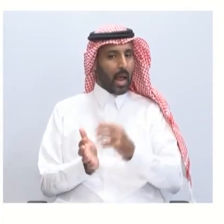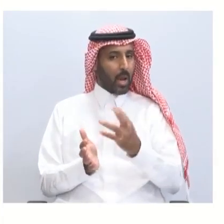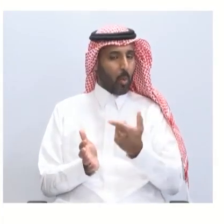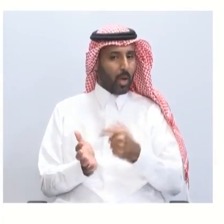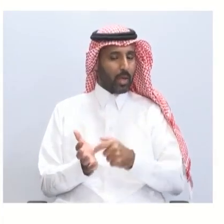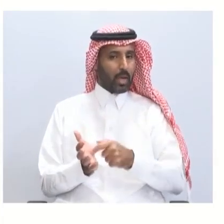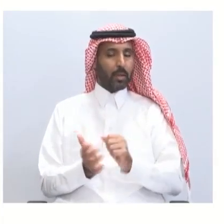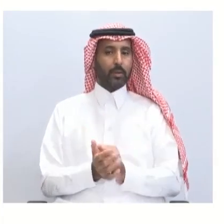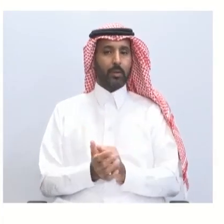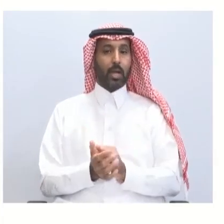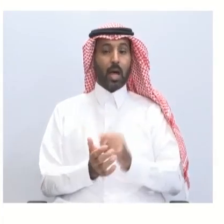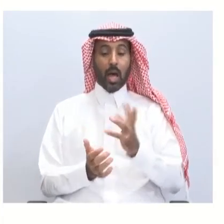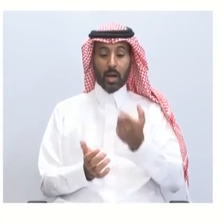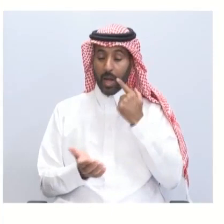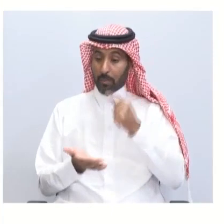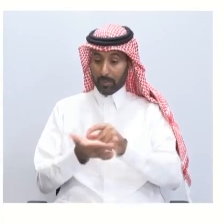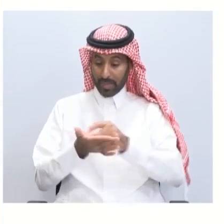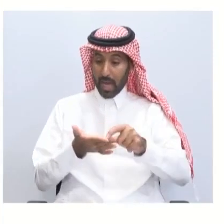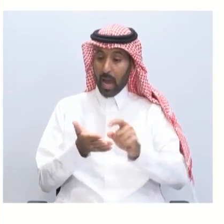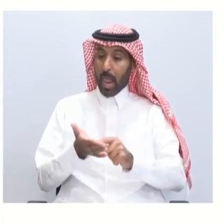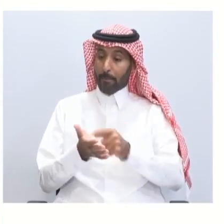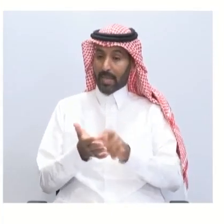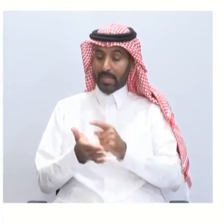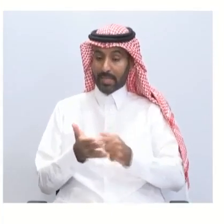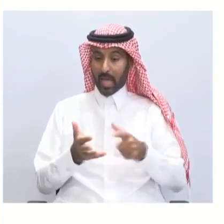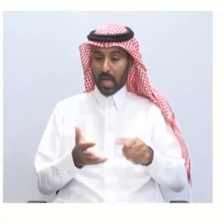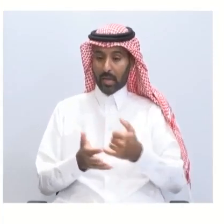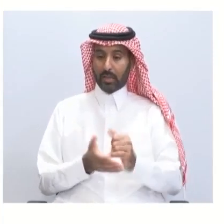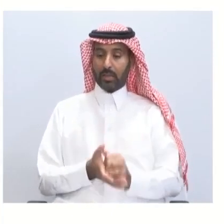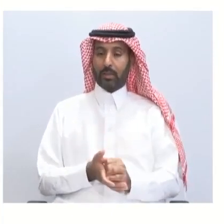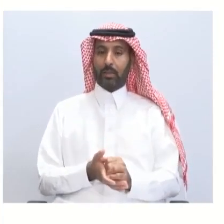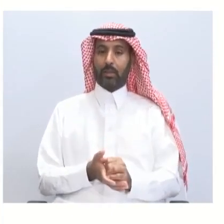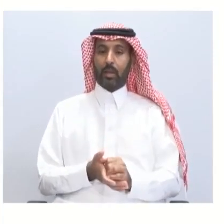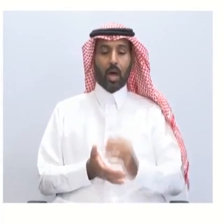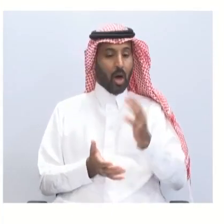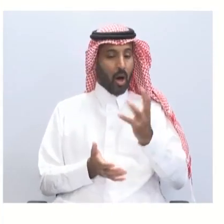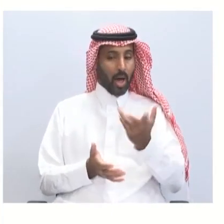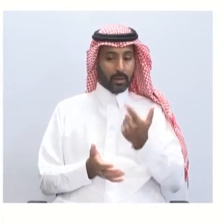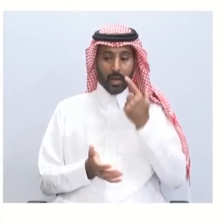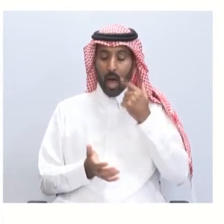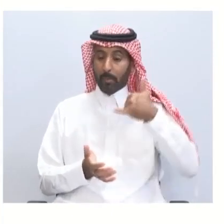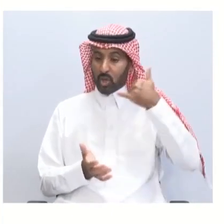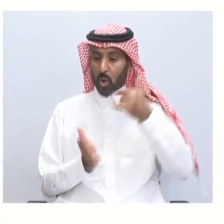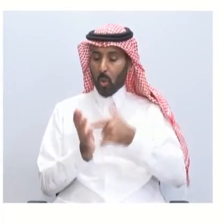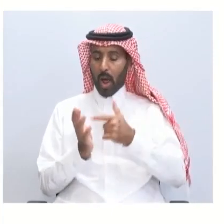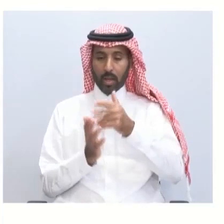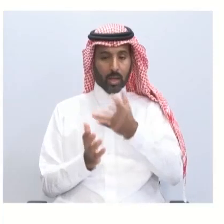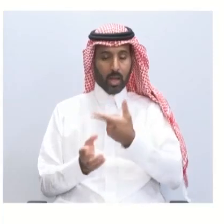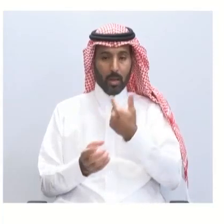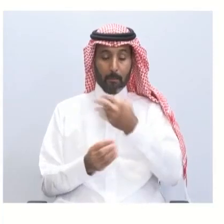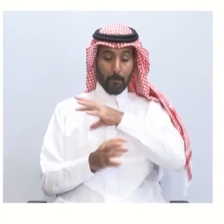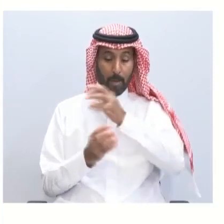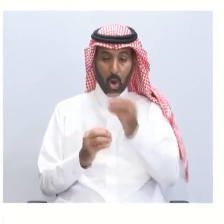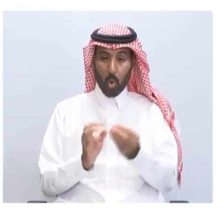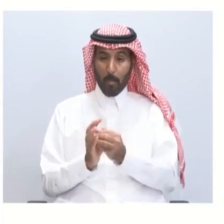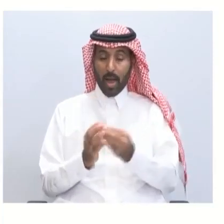المنزل رقم البطاقه المدنيه وارقام الهواتف وغيره من المعلومات